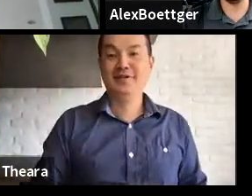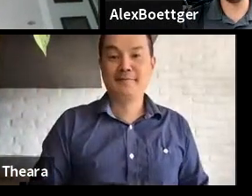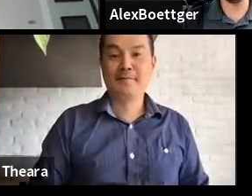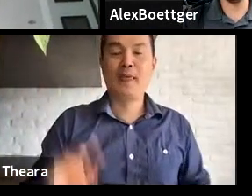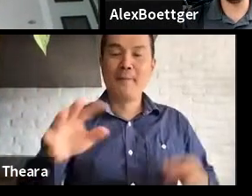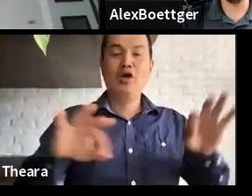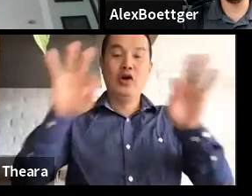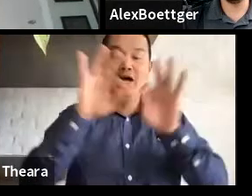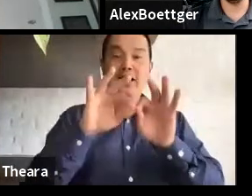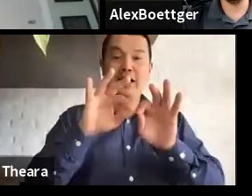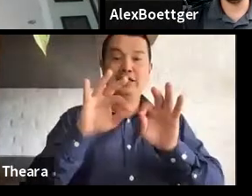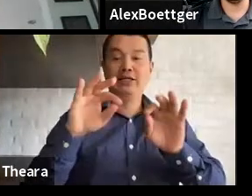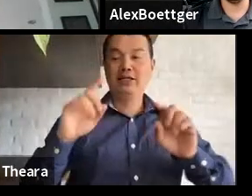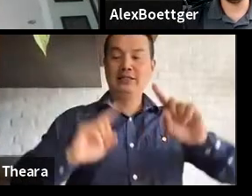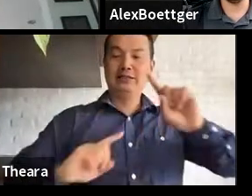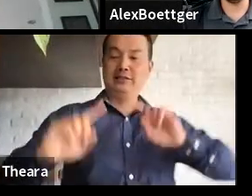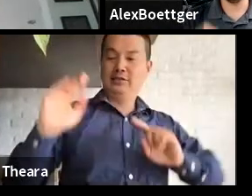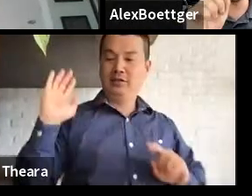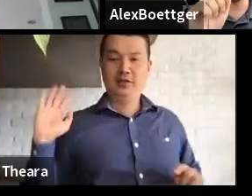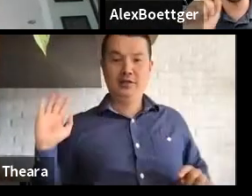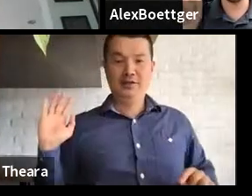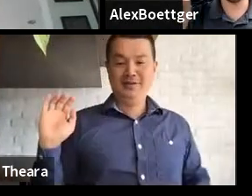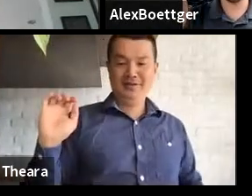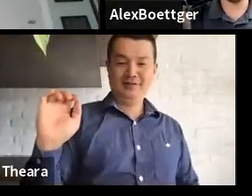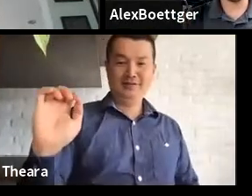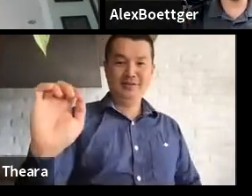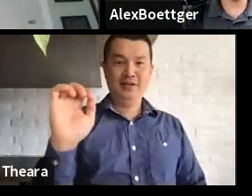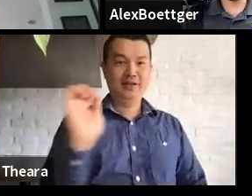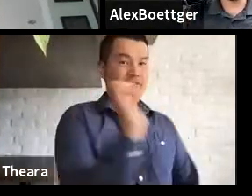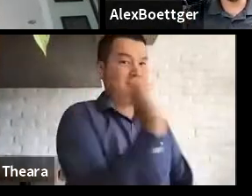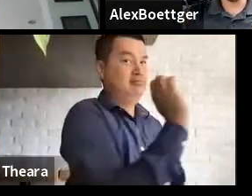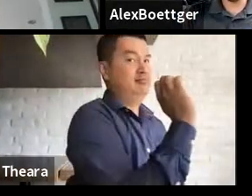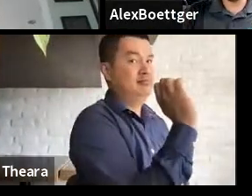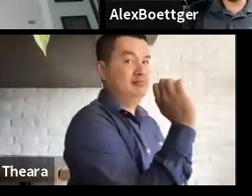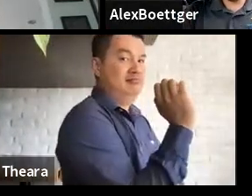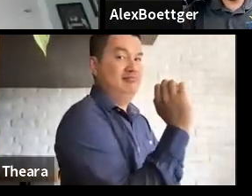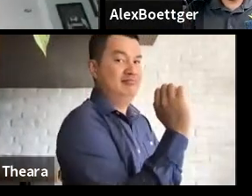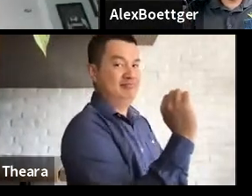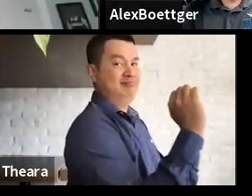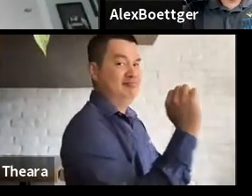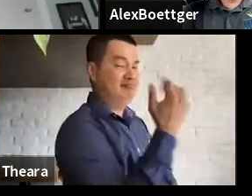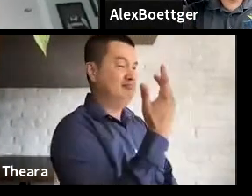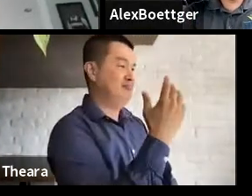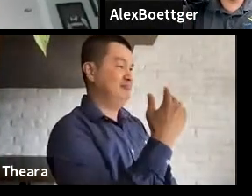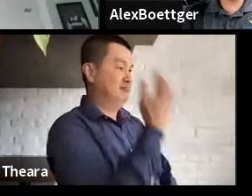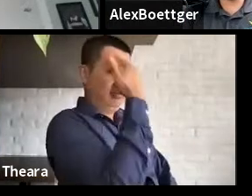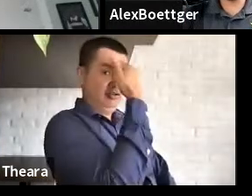en bas, mais essayer d'être le plus stable possible.